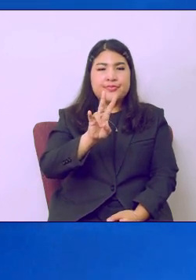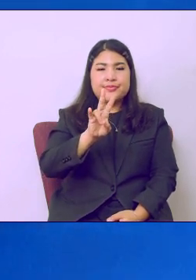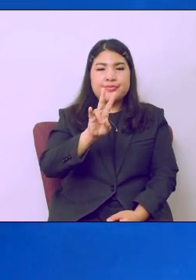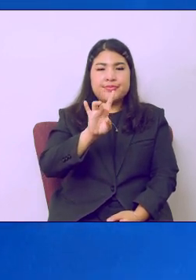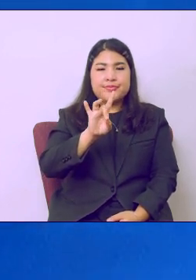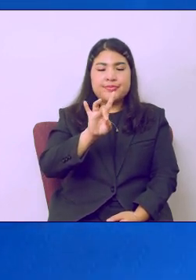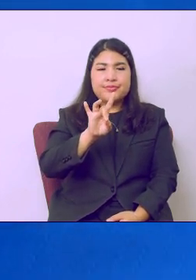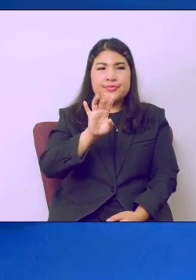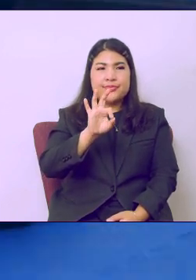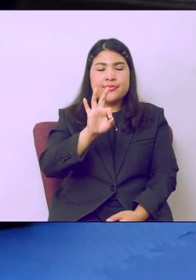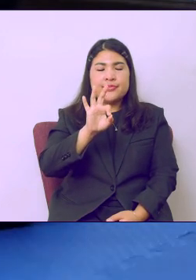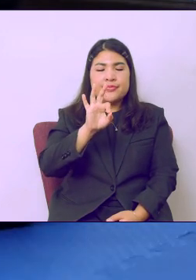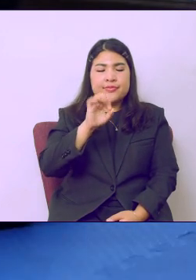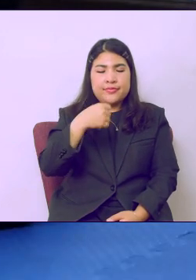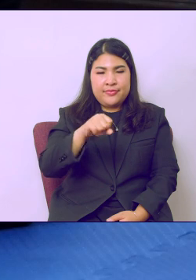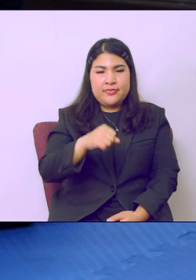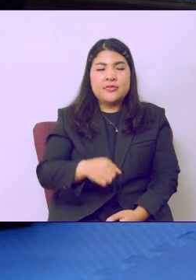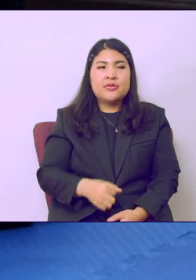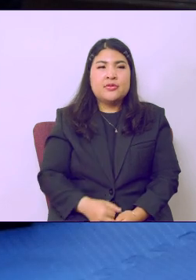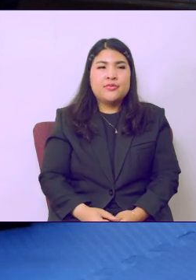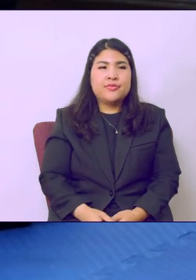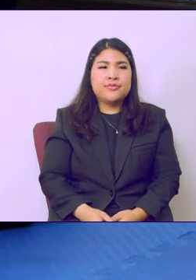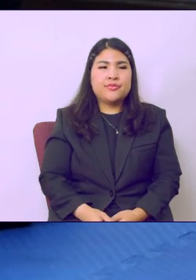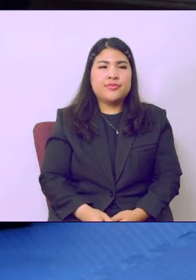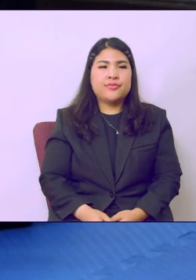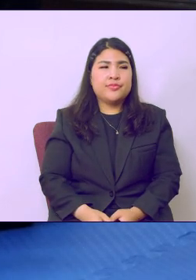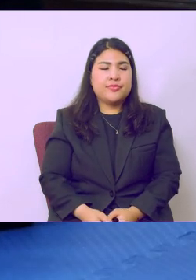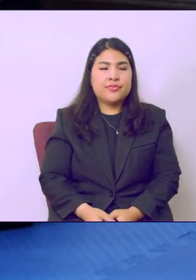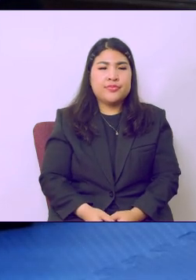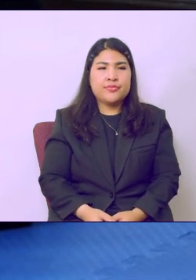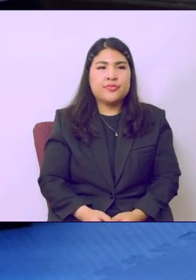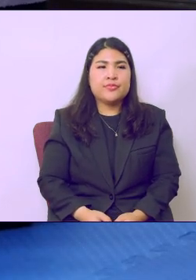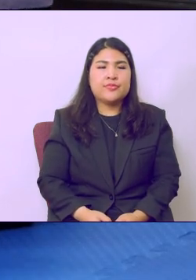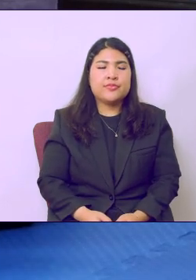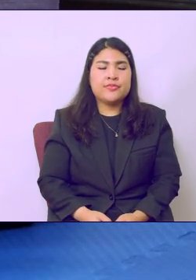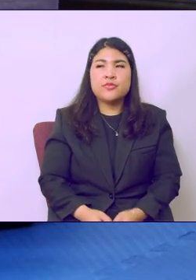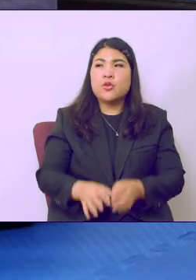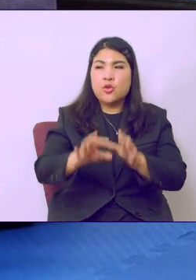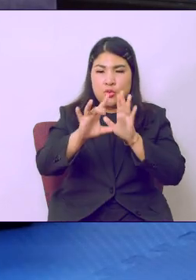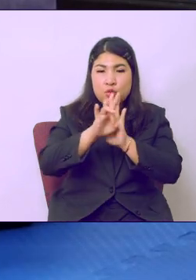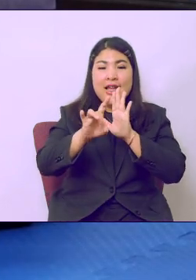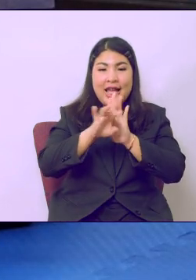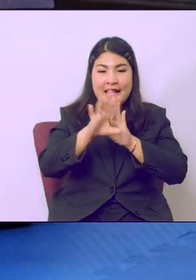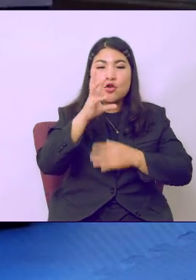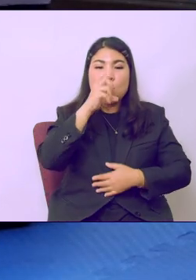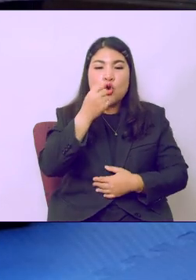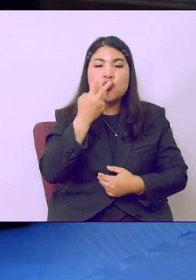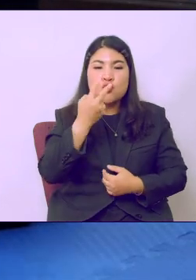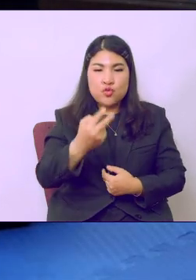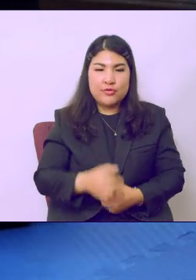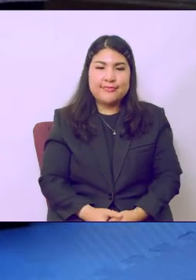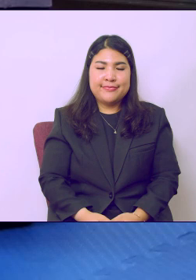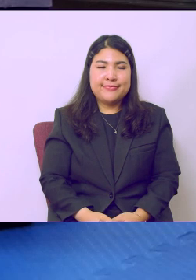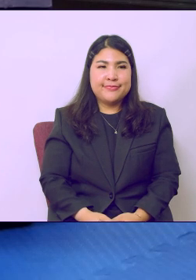7 8 9 10วานะครับอ่ะรอบสุดท้ายมา